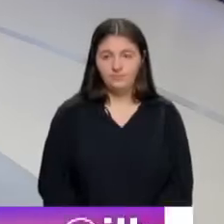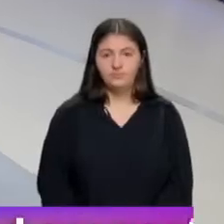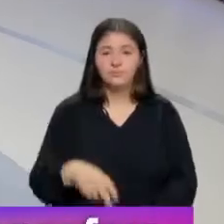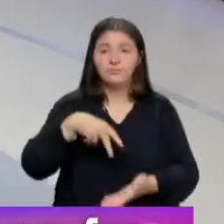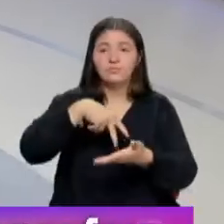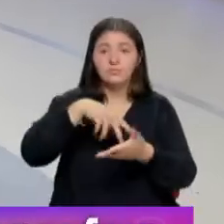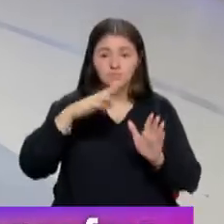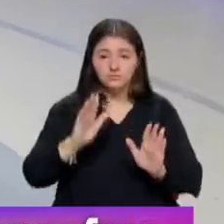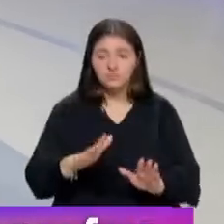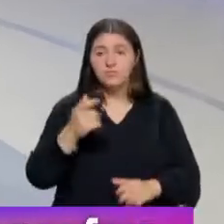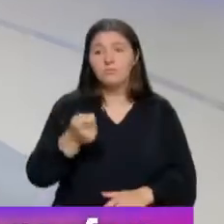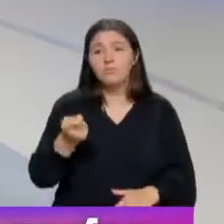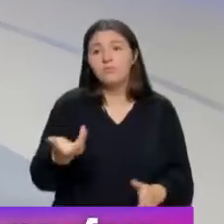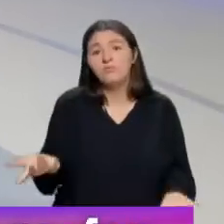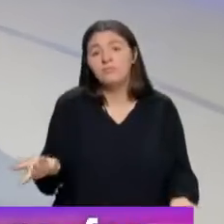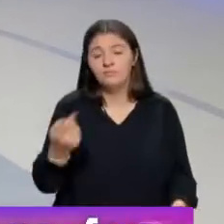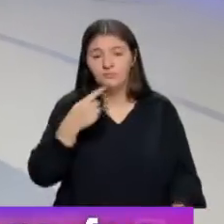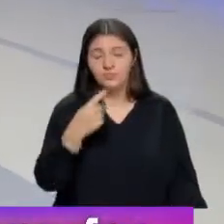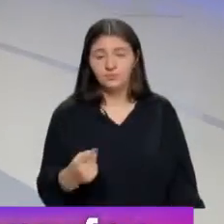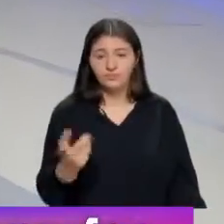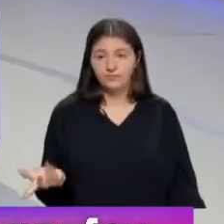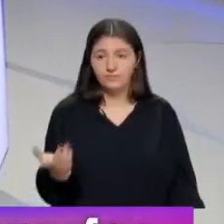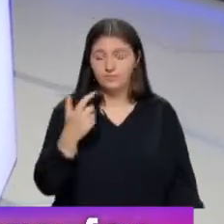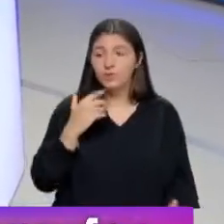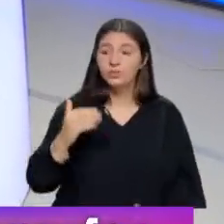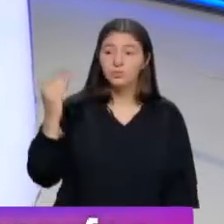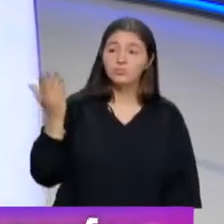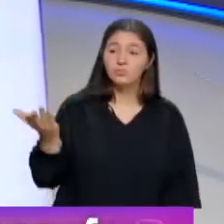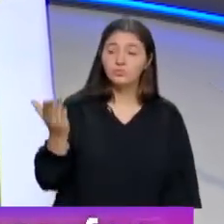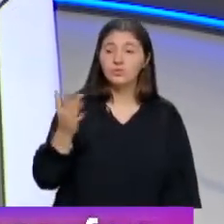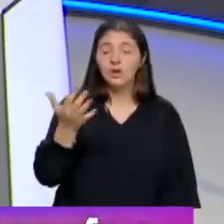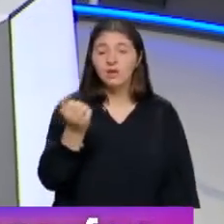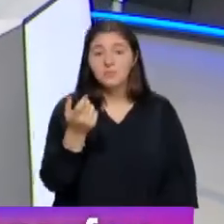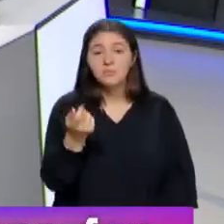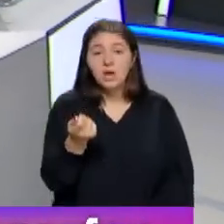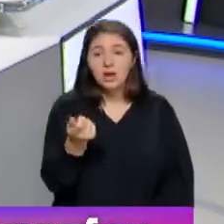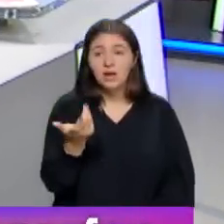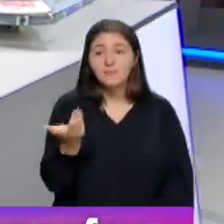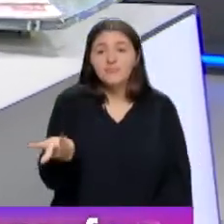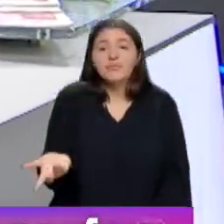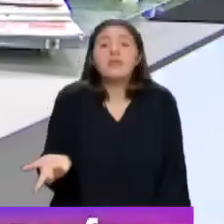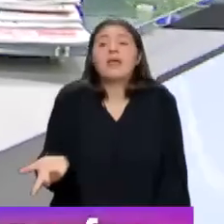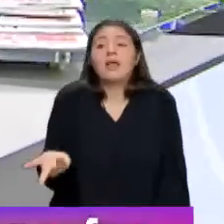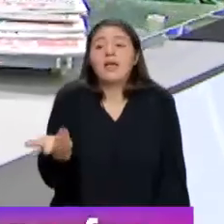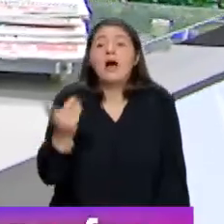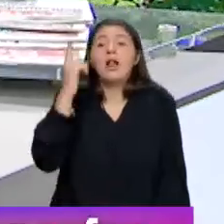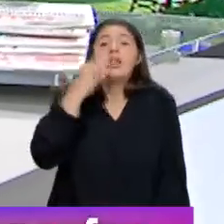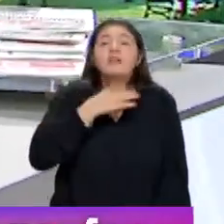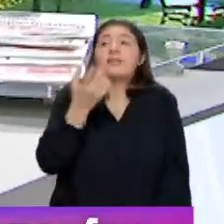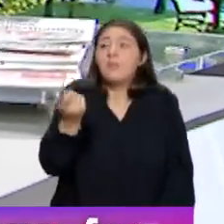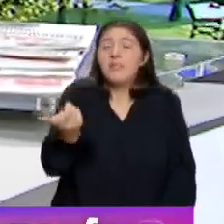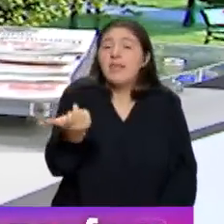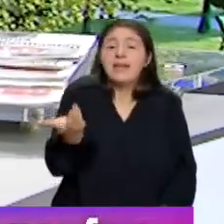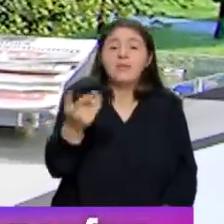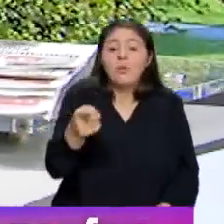ayakta durmaya Mecburum diyor büyüğümüz Aldığım para ne ki Allah aşkına